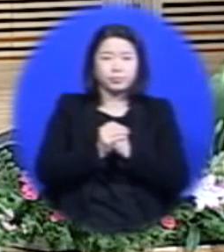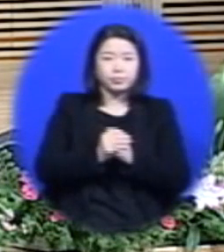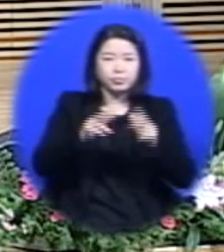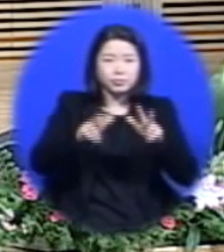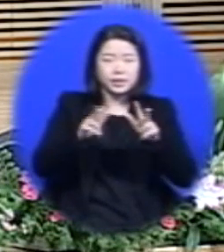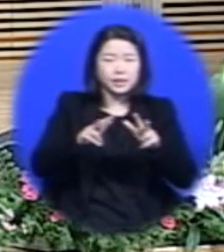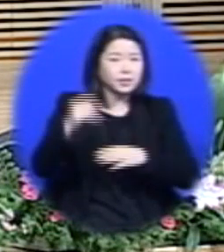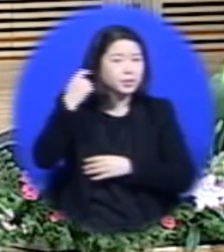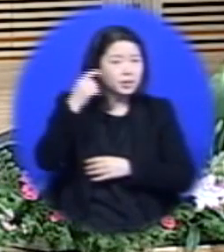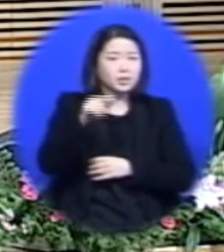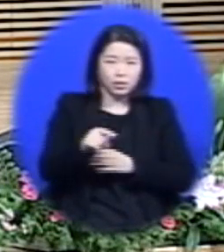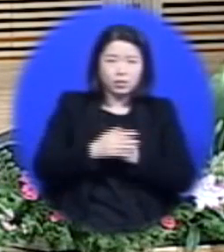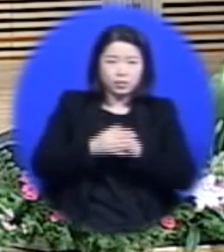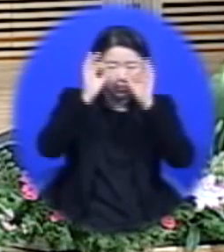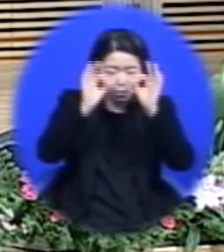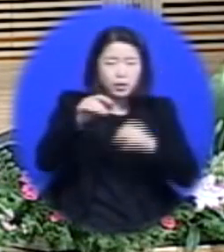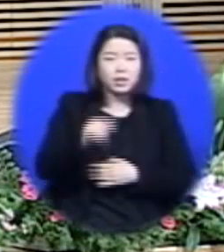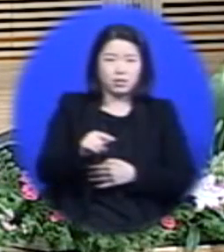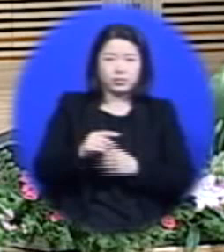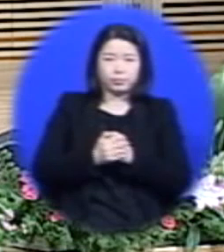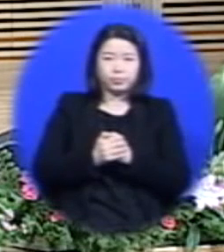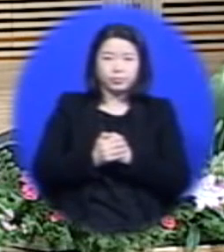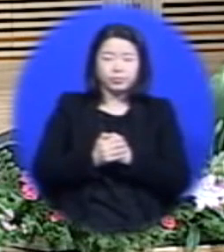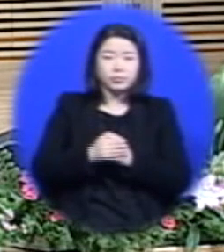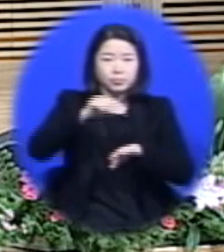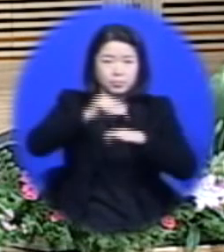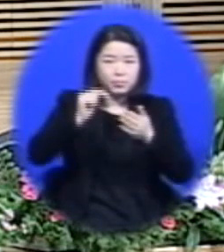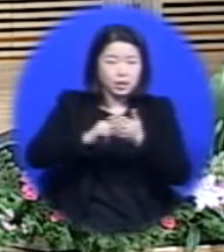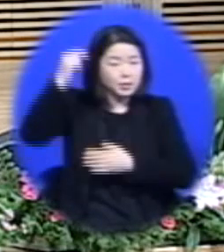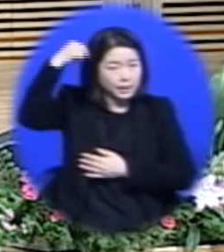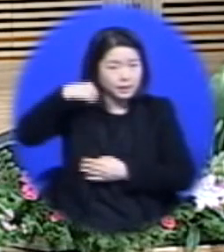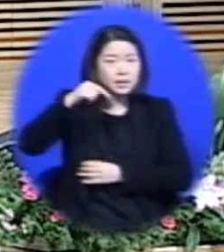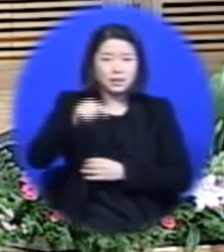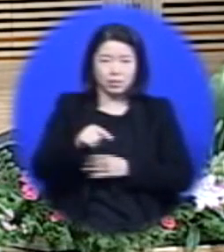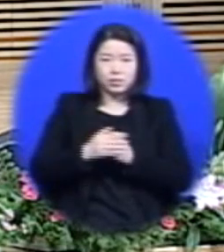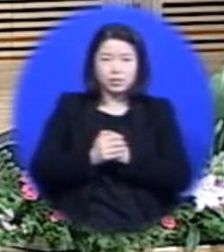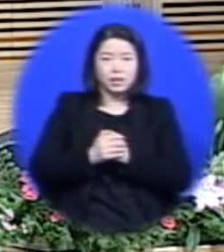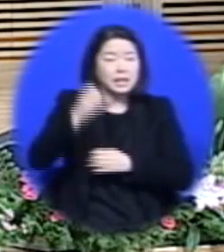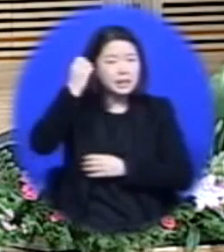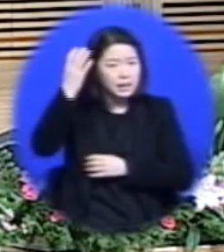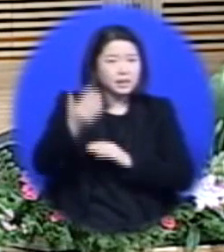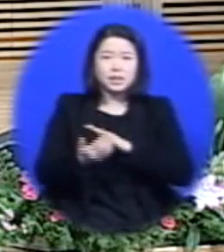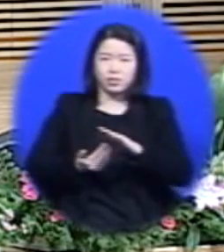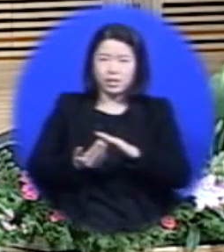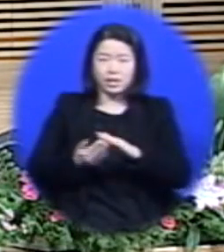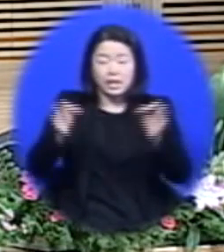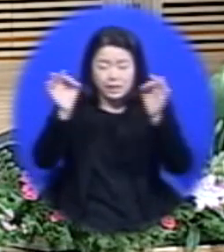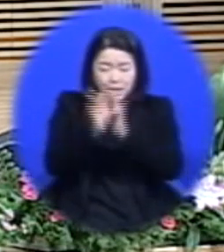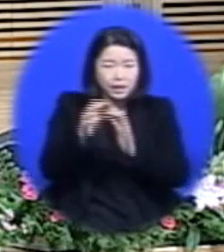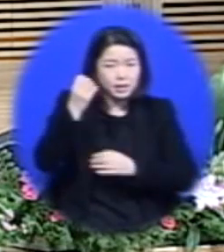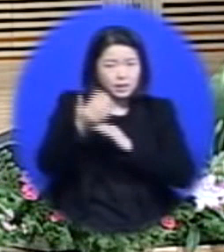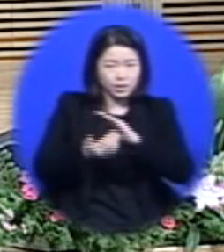지금 들은 것 보인것 마음에 느낀 것 있기 전에 사라지기